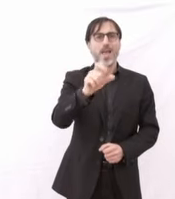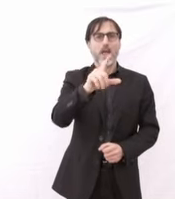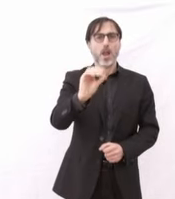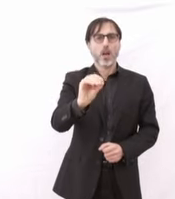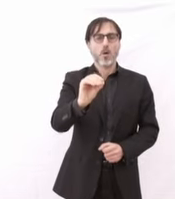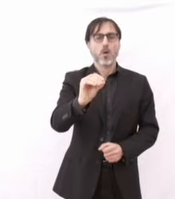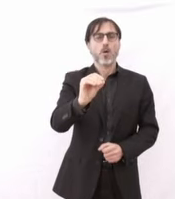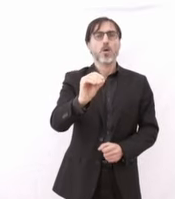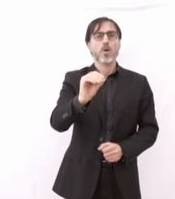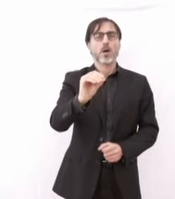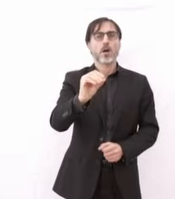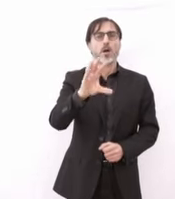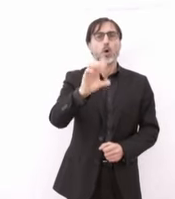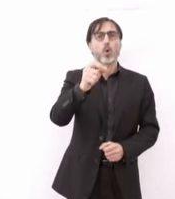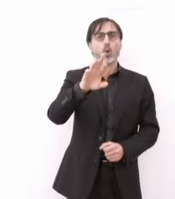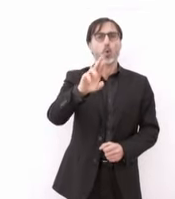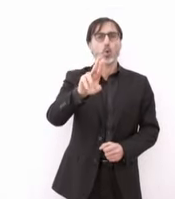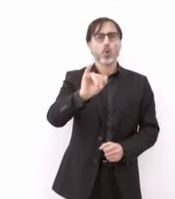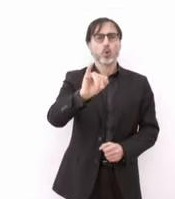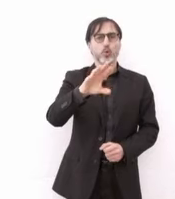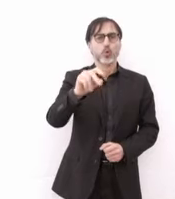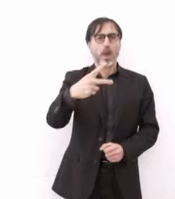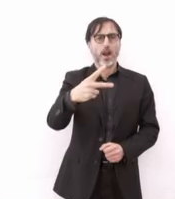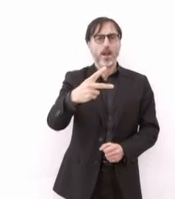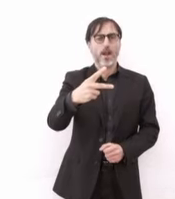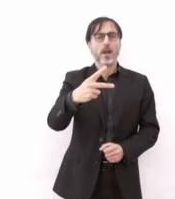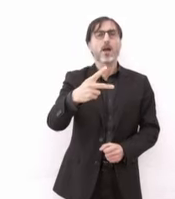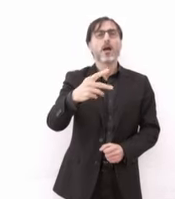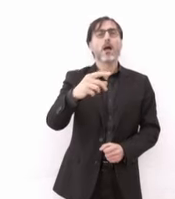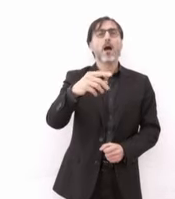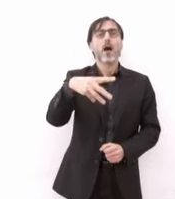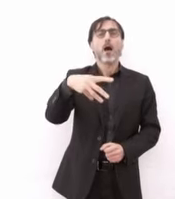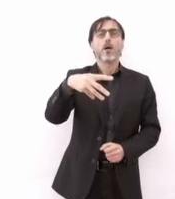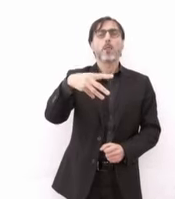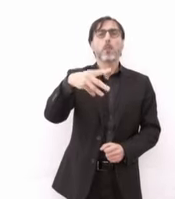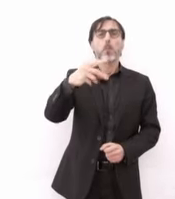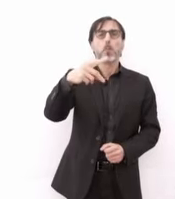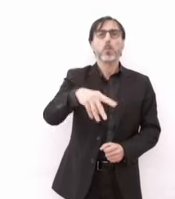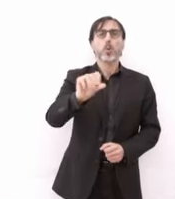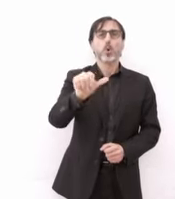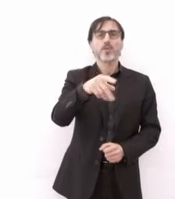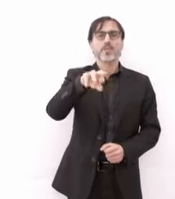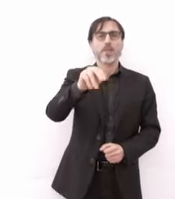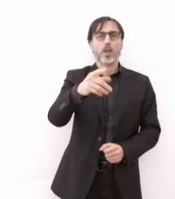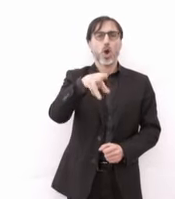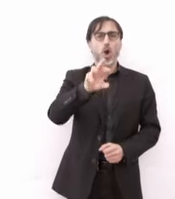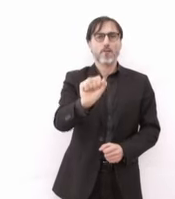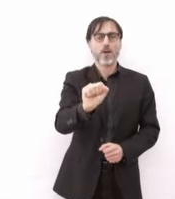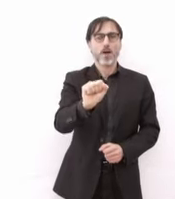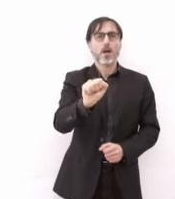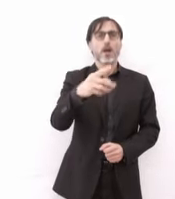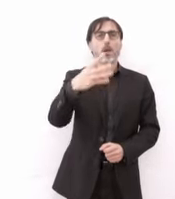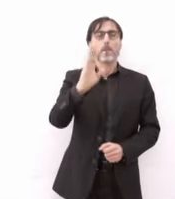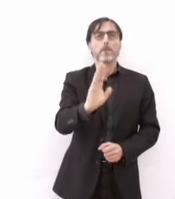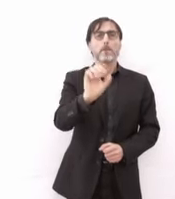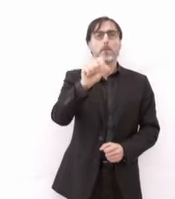Jan Kuciak, Martina Kuznirova, Amadou